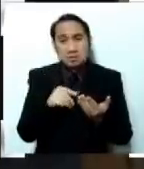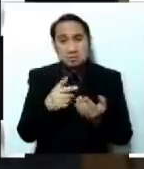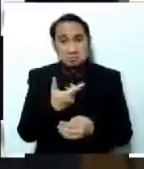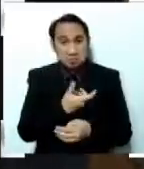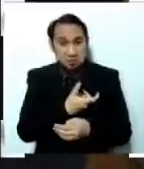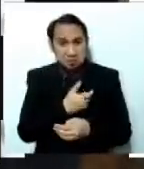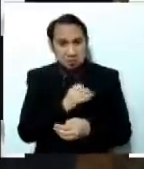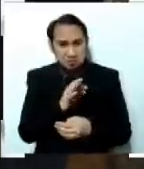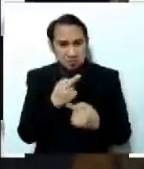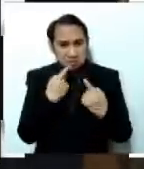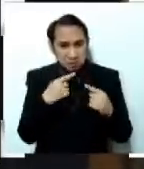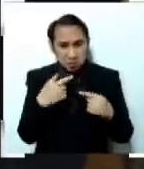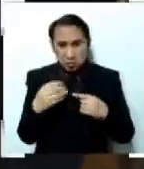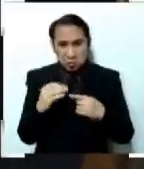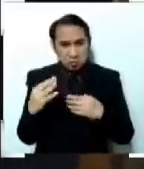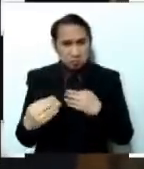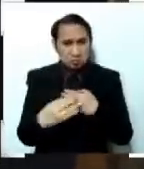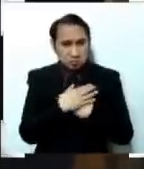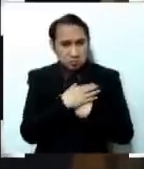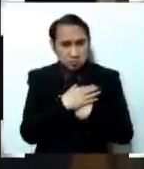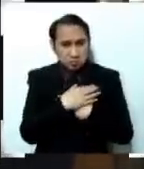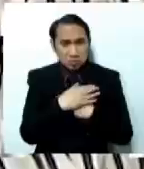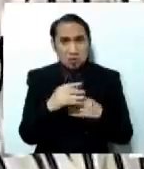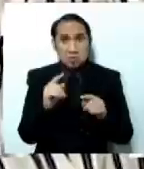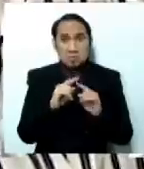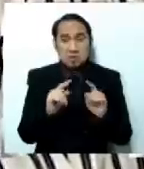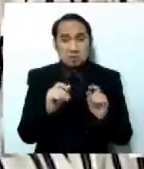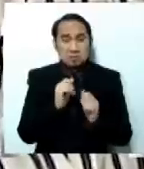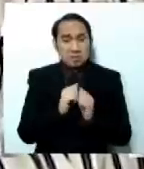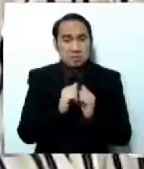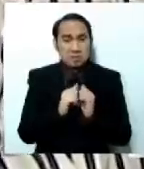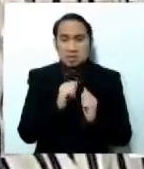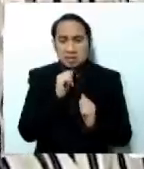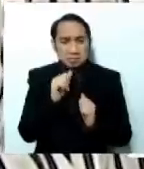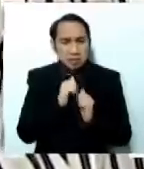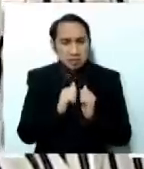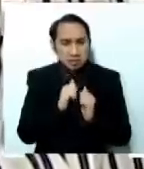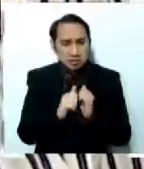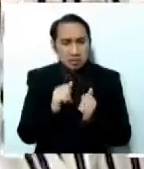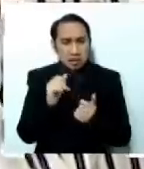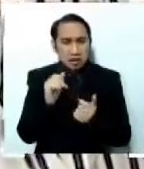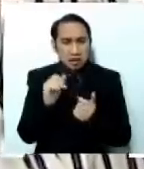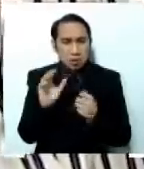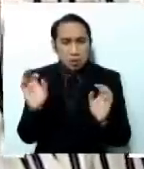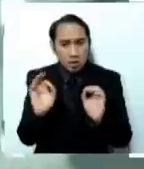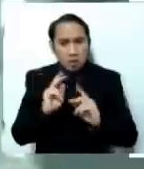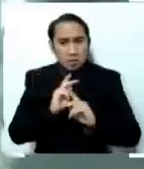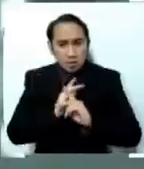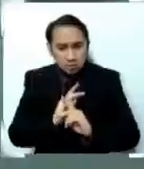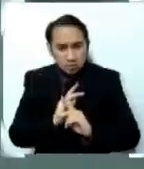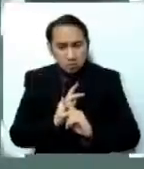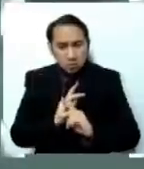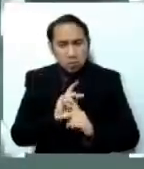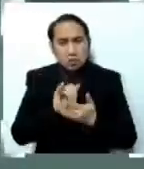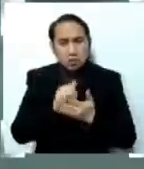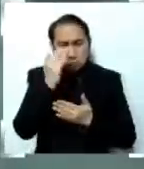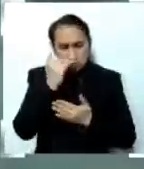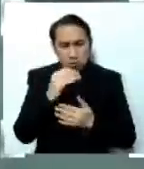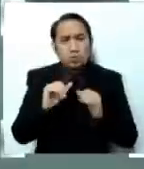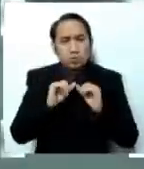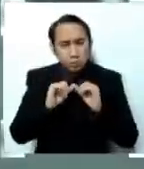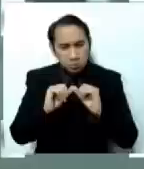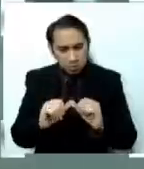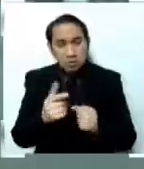hindi naman niya sinototally zero na wala ng protection na ibibigay. Kaya tuloy-tuloy pa rin po ang pagbabakuna natin. Itutulak ng DOH